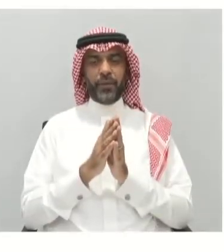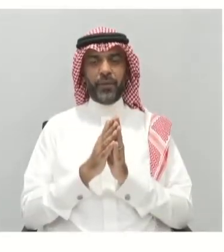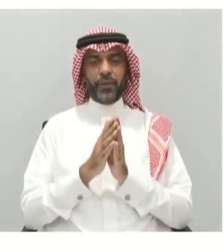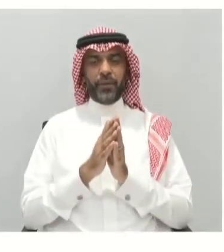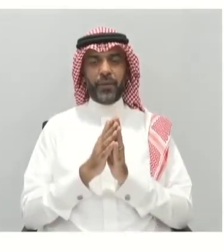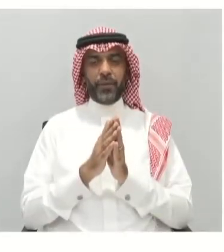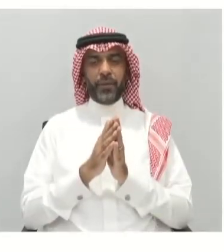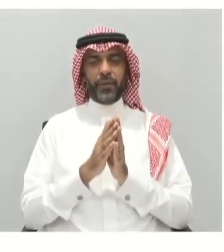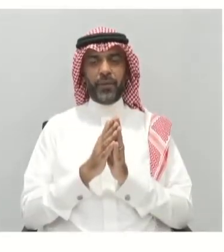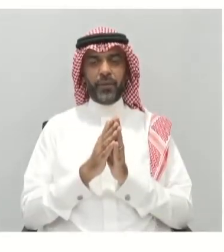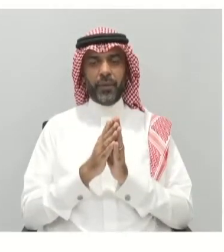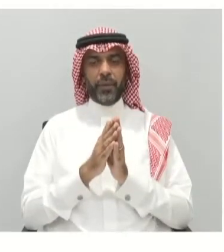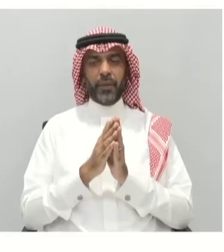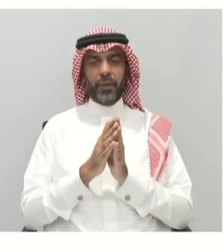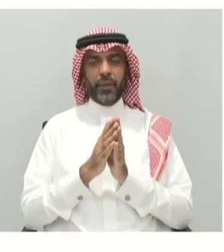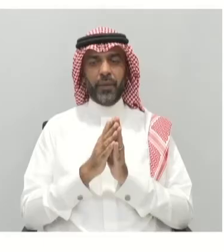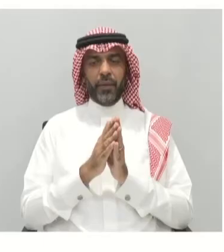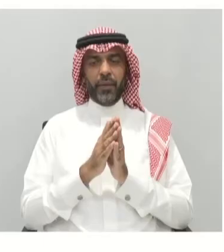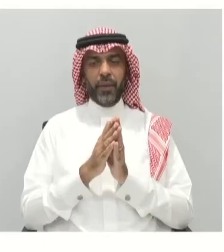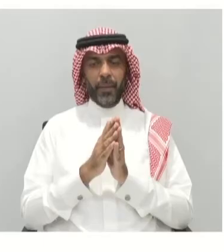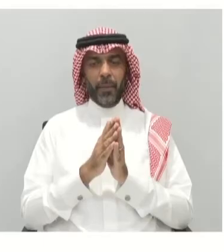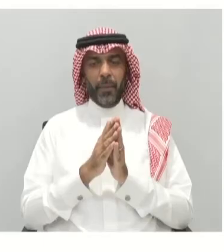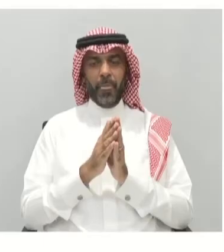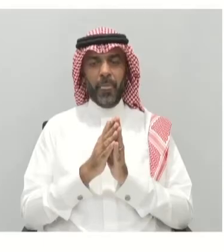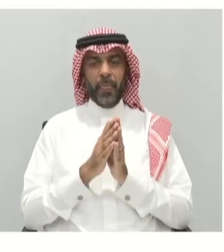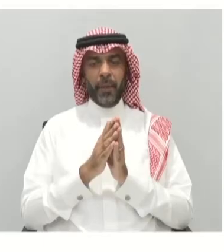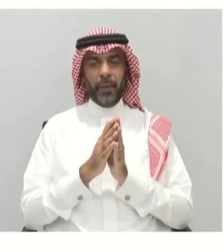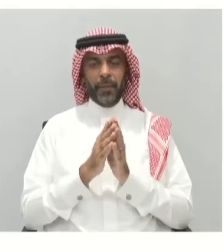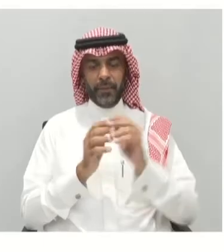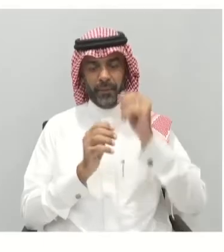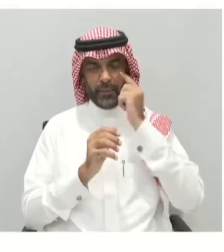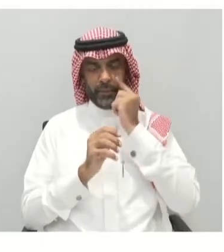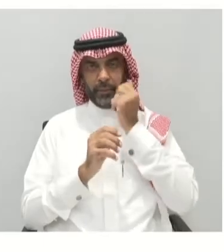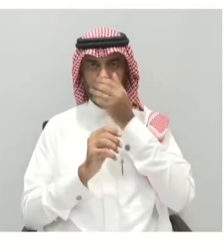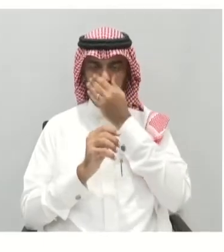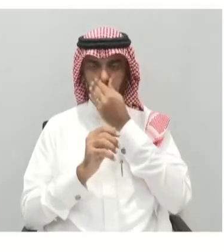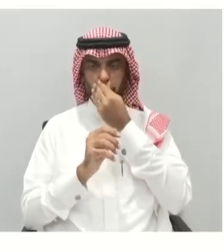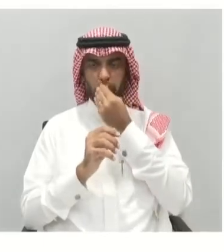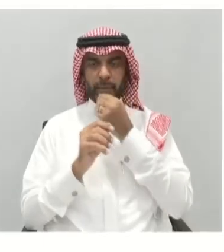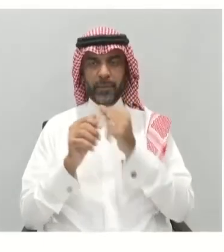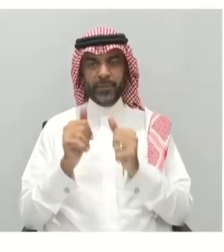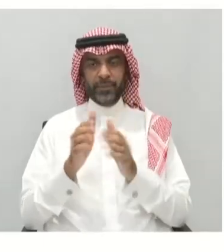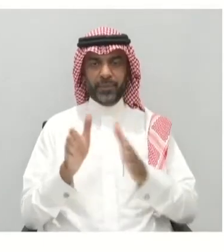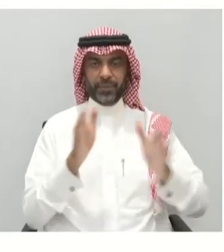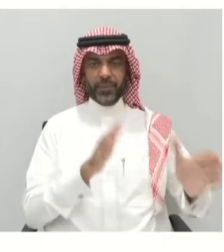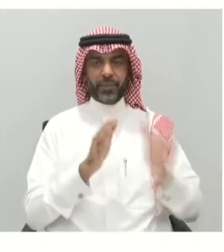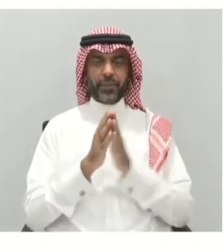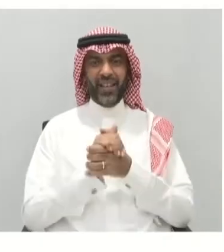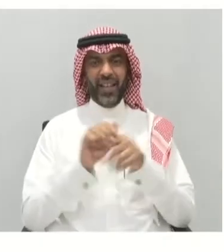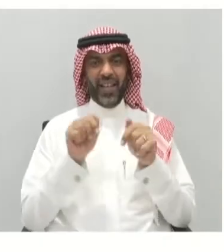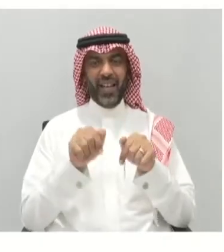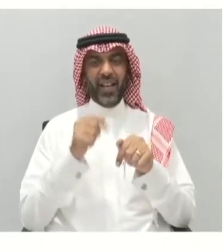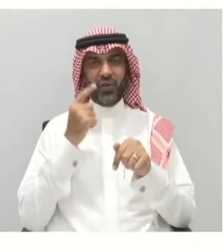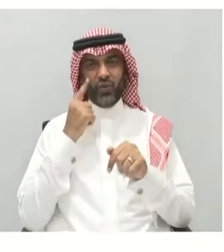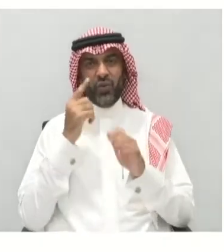الاستنباطي والاستقرائي والحجاج البلاغي والمماثله واخر شيء اللي تكلمنا عنه بالمخالفه طيب